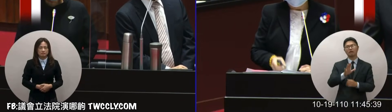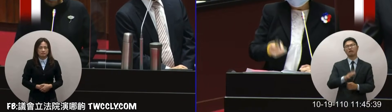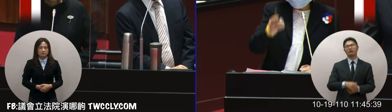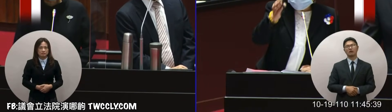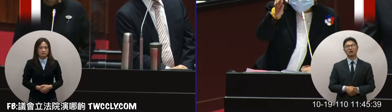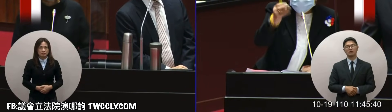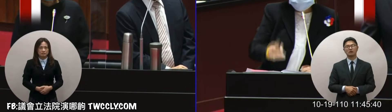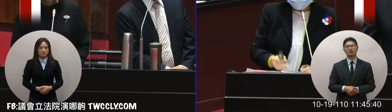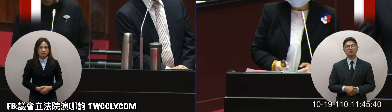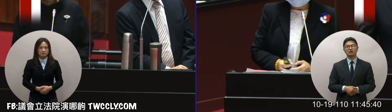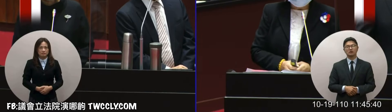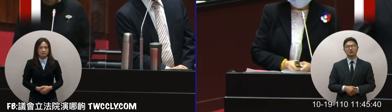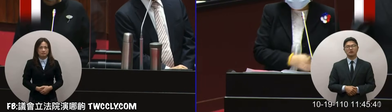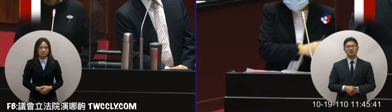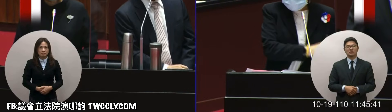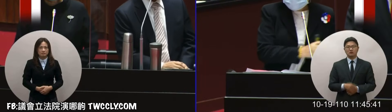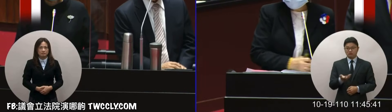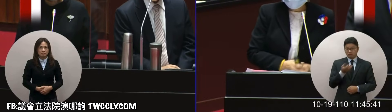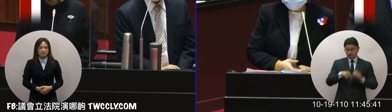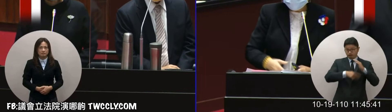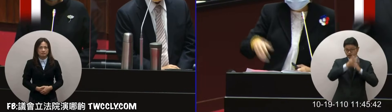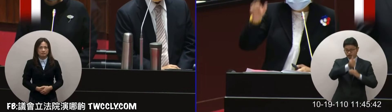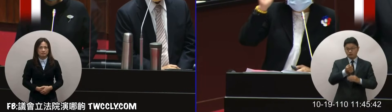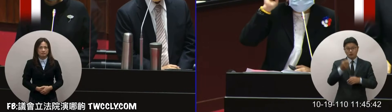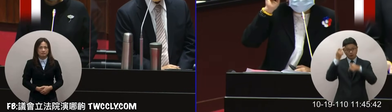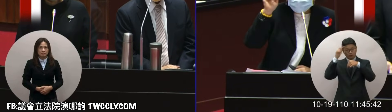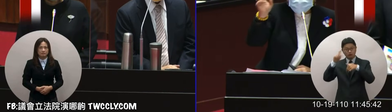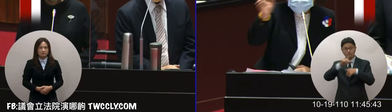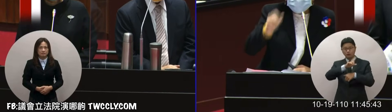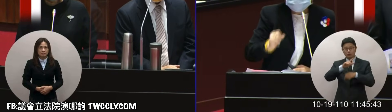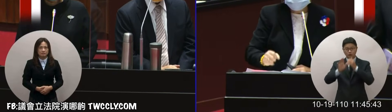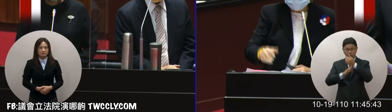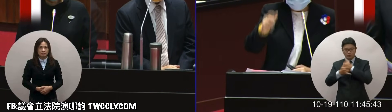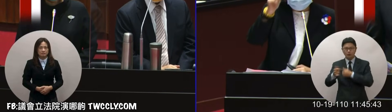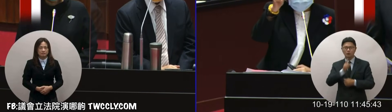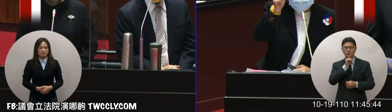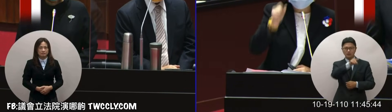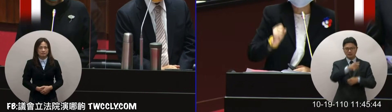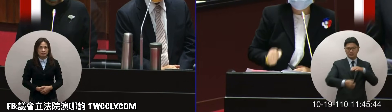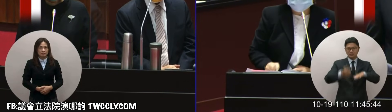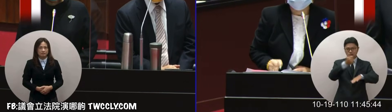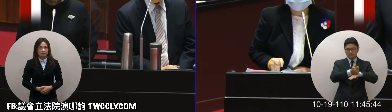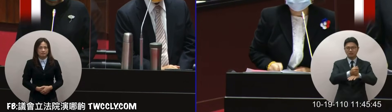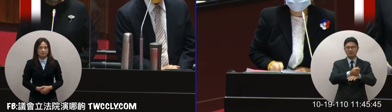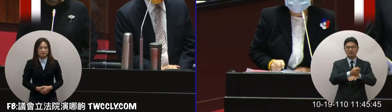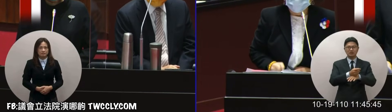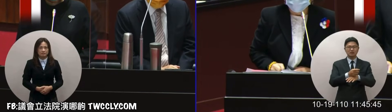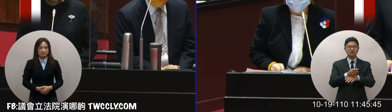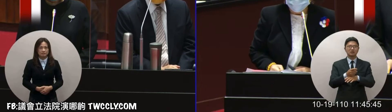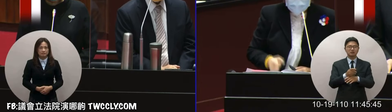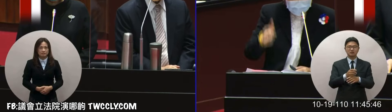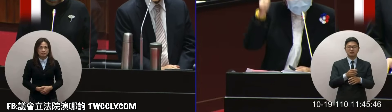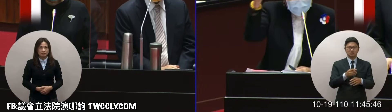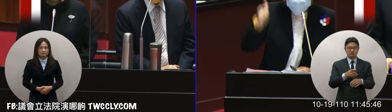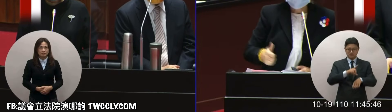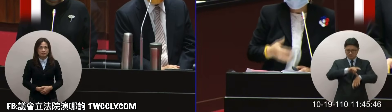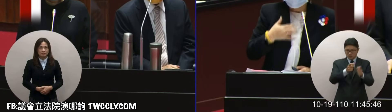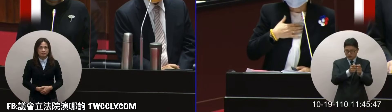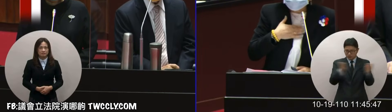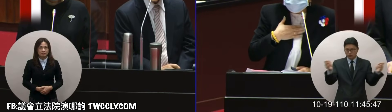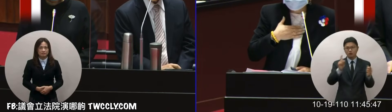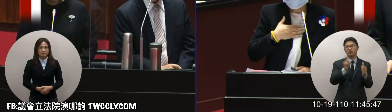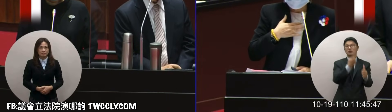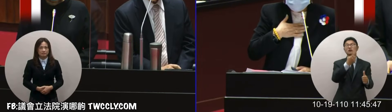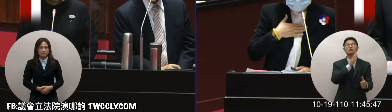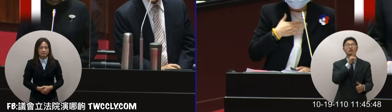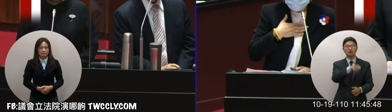啊，院长刚刚那个副委员说你是我们30年来任期最长的院长哦，哈啊，我